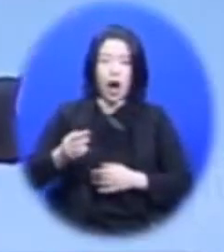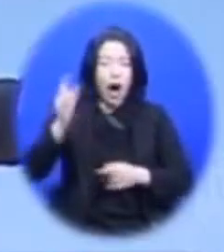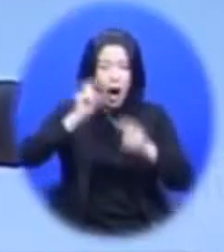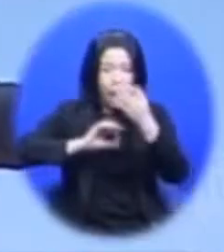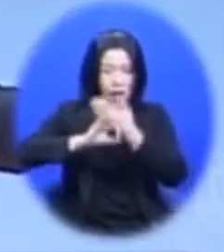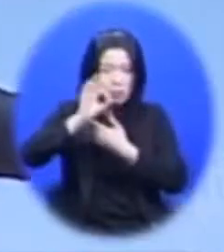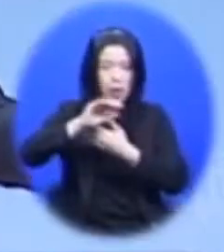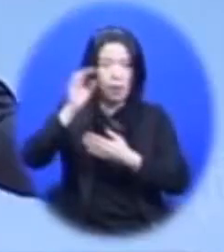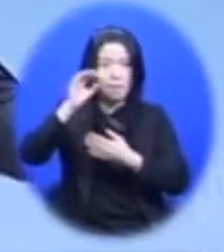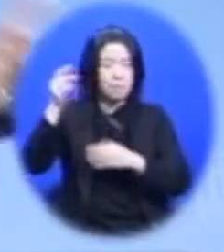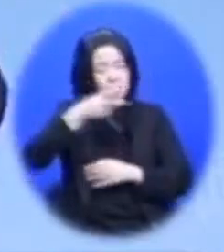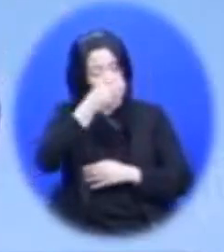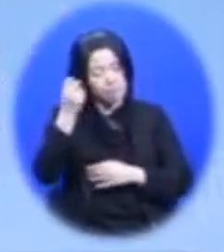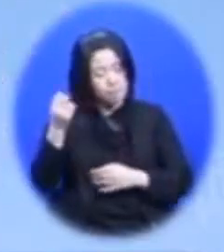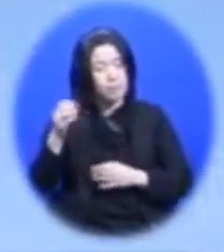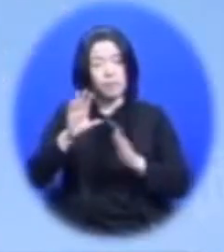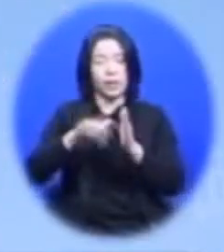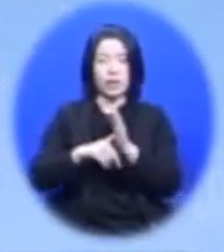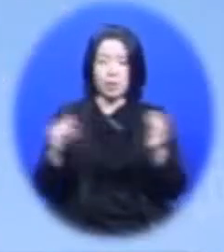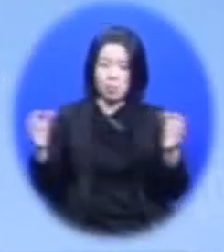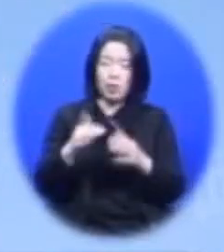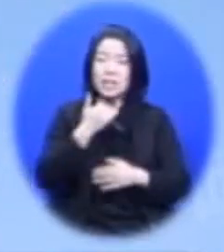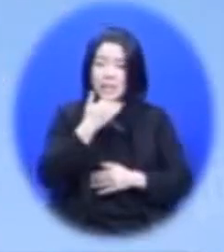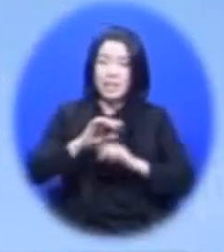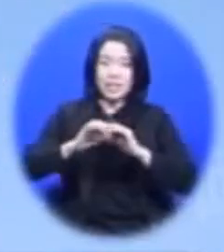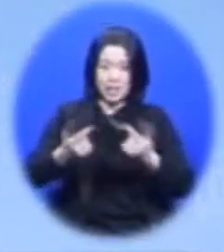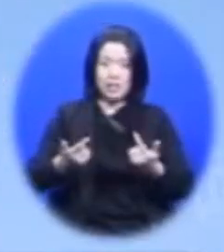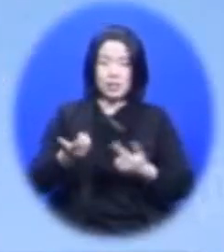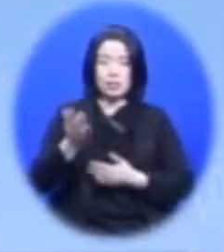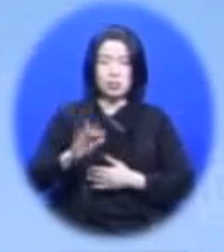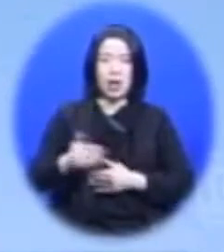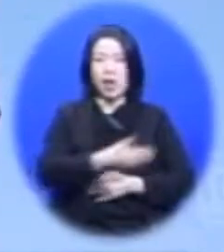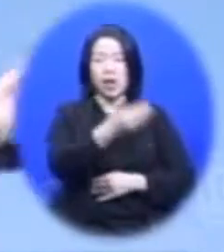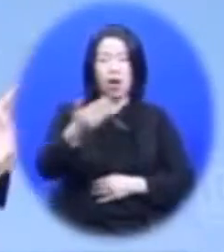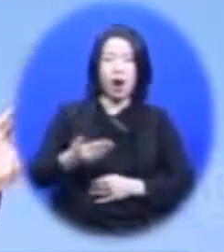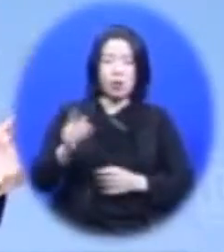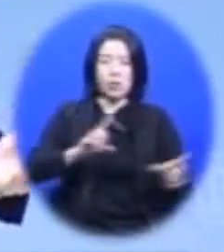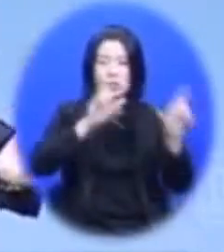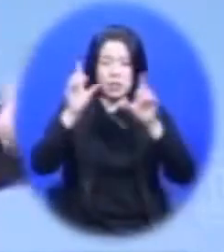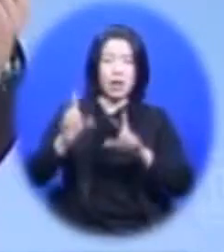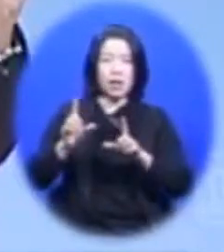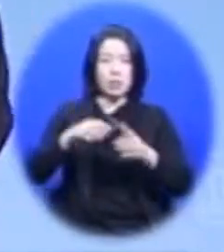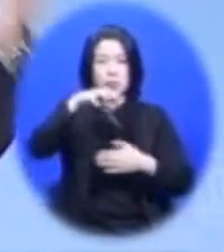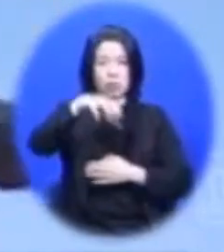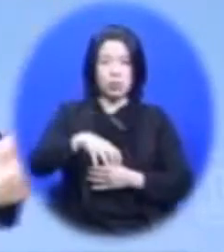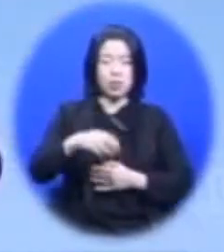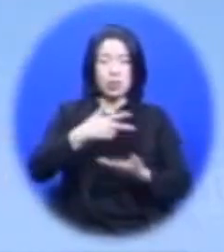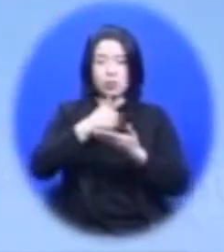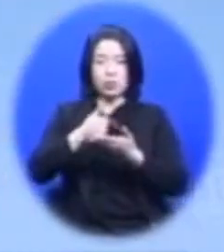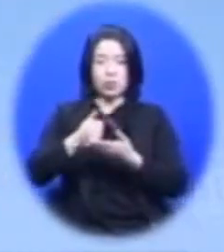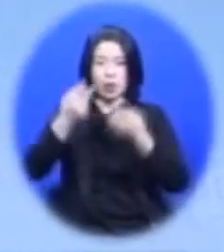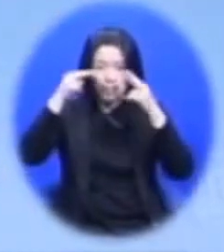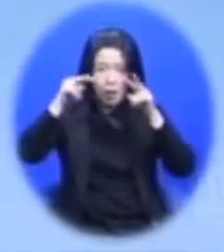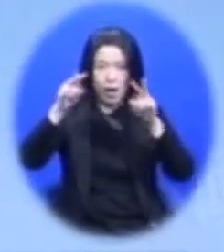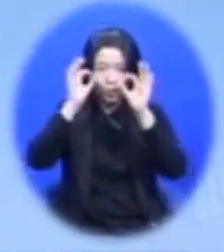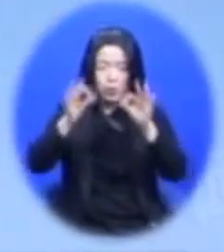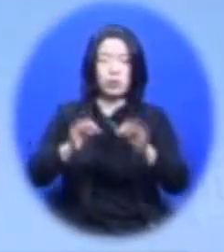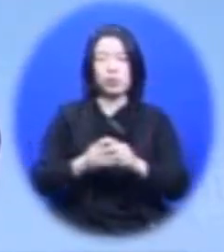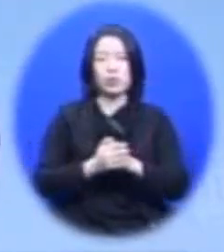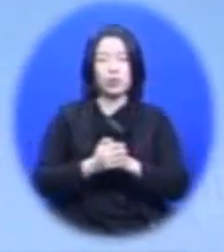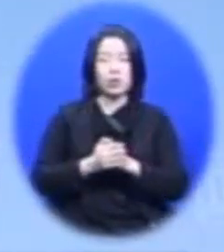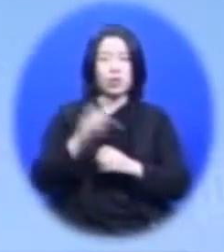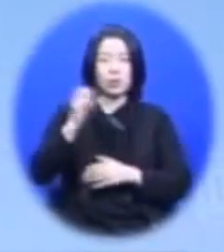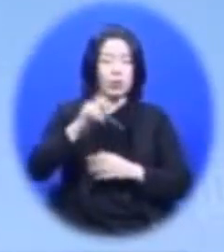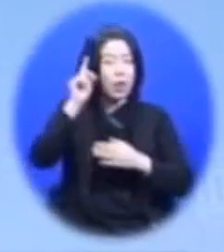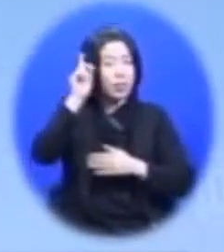때까지 모여서 기다리지는 않지만 여러분의 사는 삶의 현장에서 주님을 바라보시고, 그리고